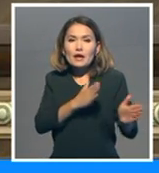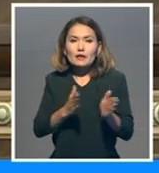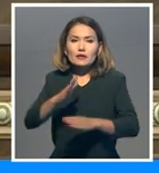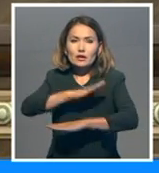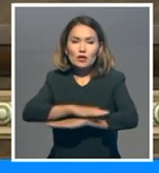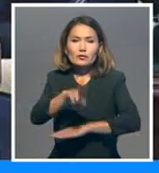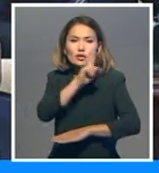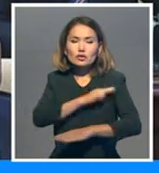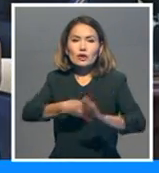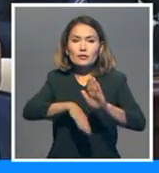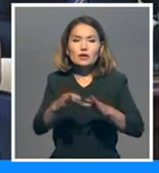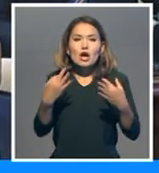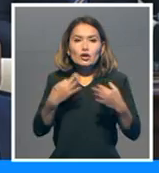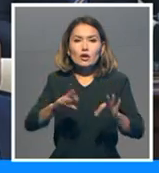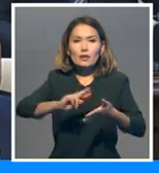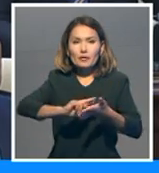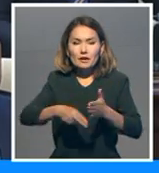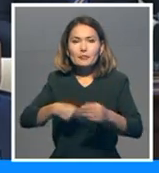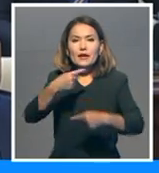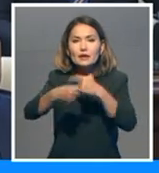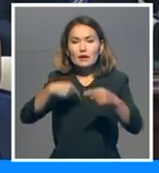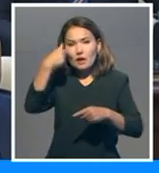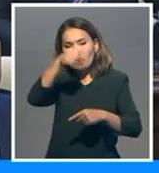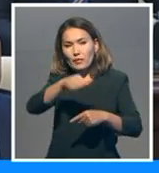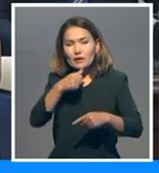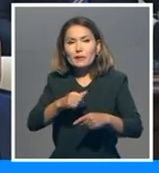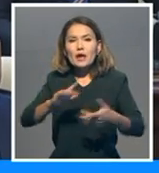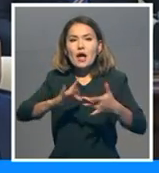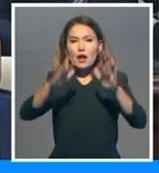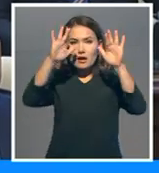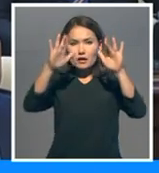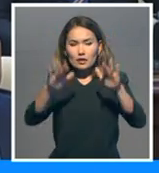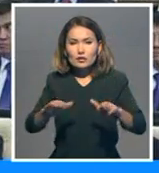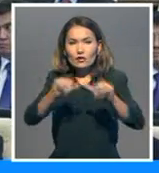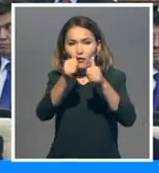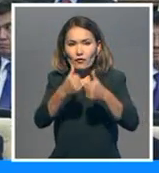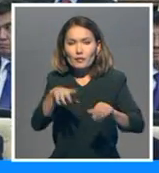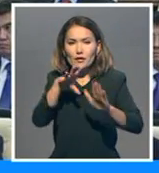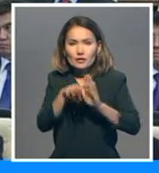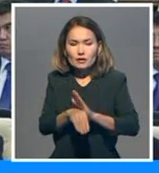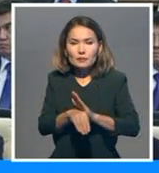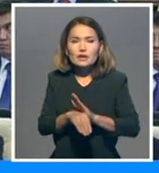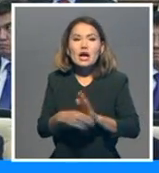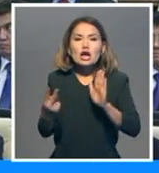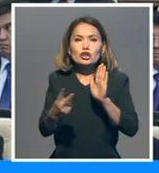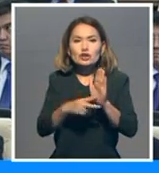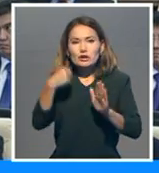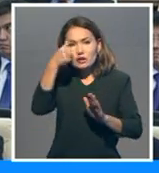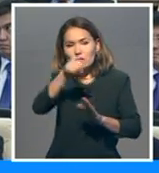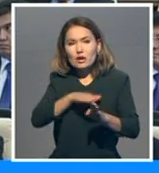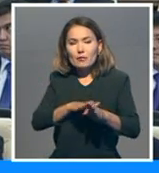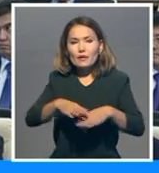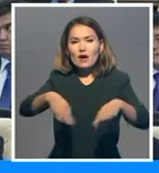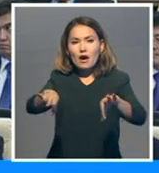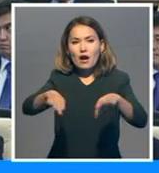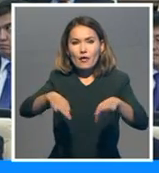жеңілдейді. Рұқсат беру құжаттарының тең жартысы келер жылы электронды форматқа көшеді. Және пайдаланылғанына 7 жыл толмаған автокөліктер